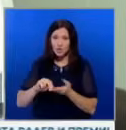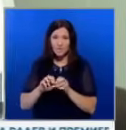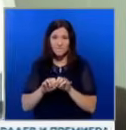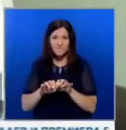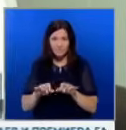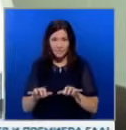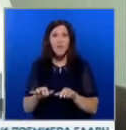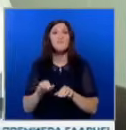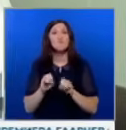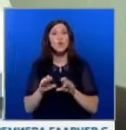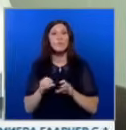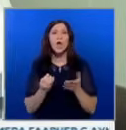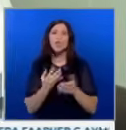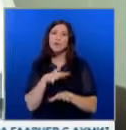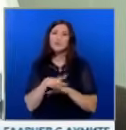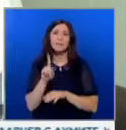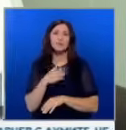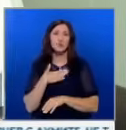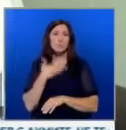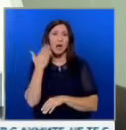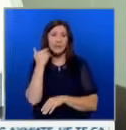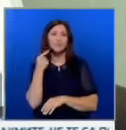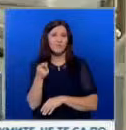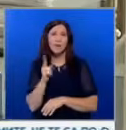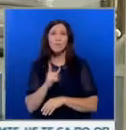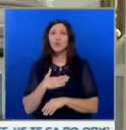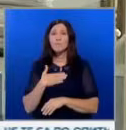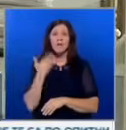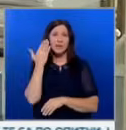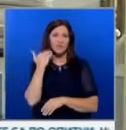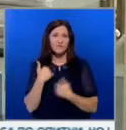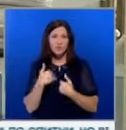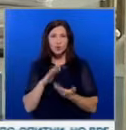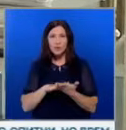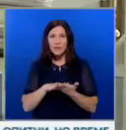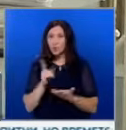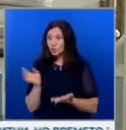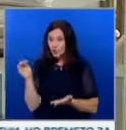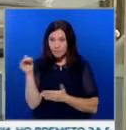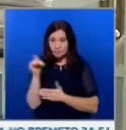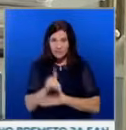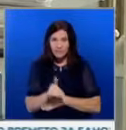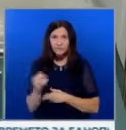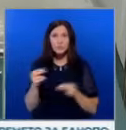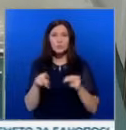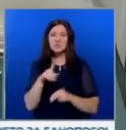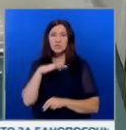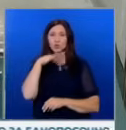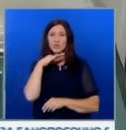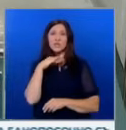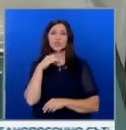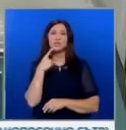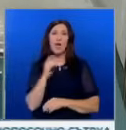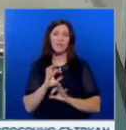Нова е системата, може да има грешки в тях, може да има и грешки в нас. Документите, които пристигат в комисията, не са достатъчни за издаване